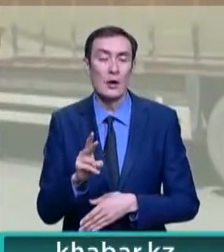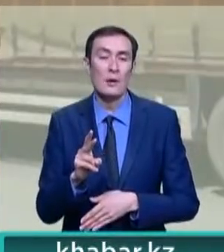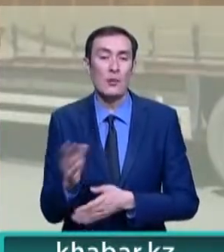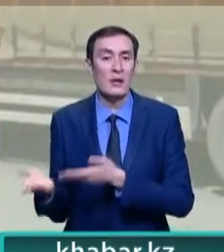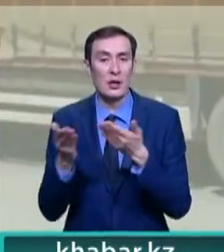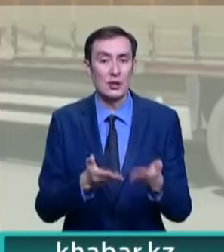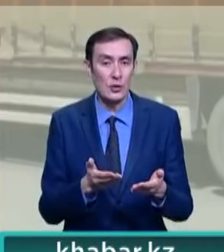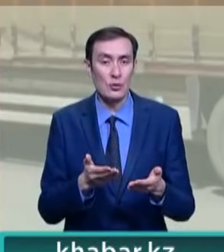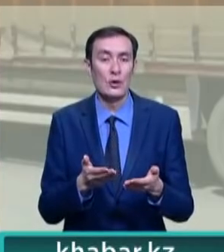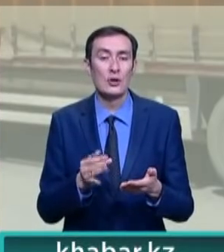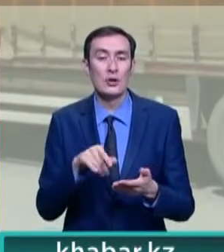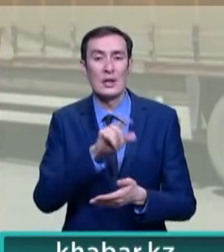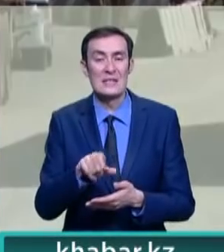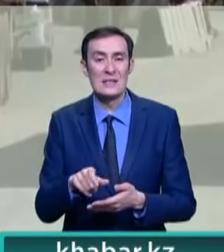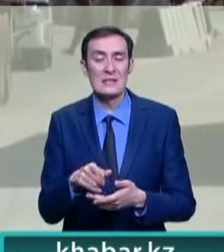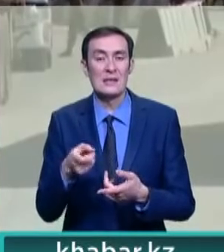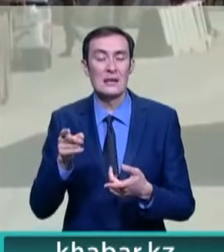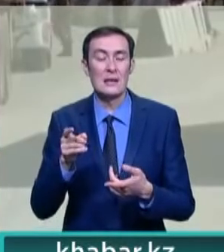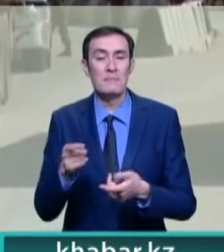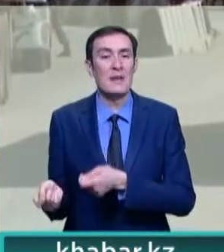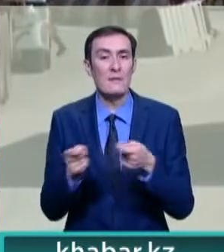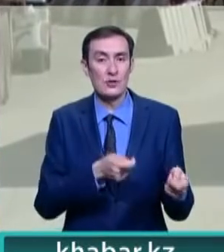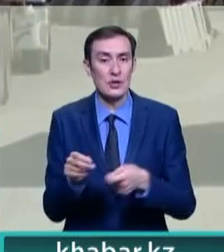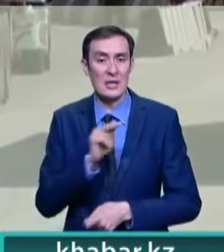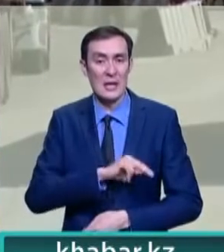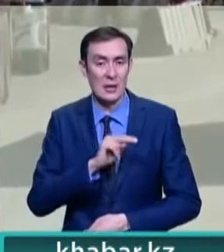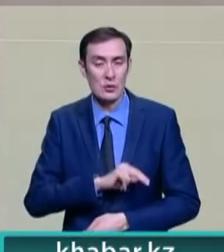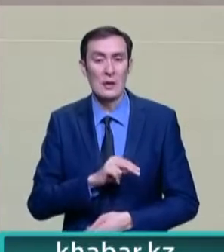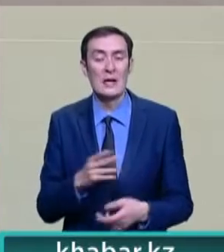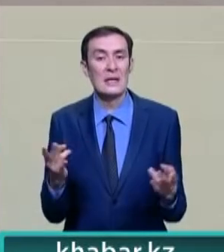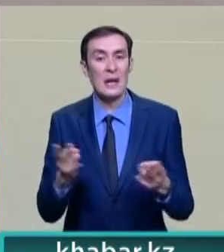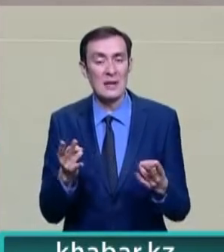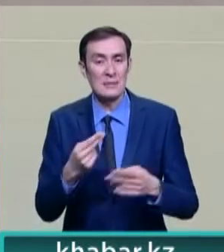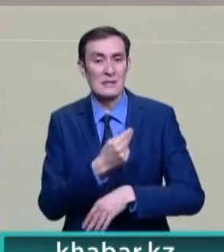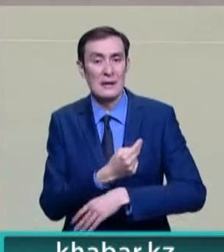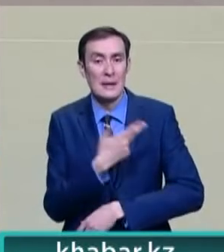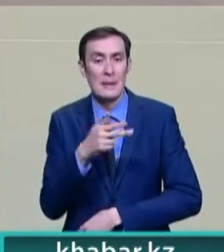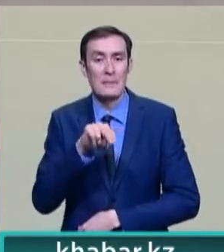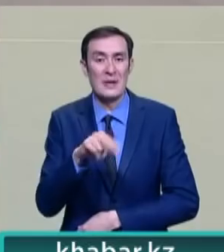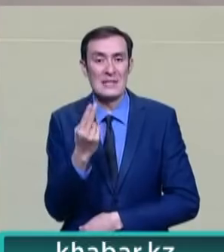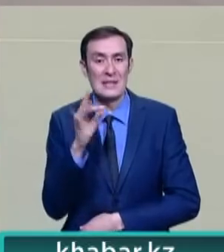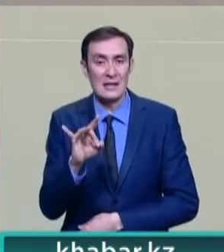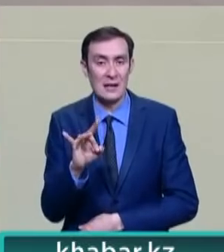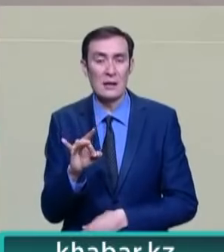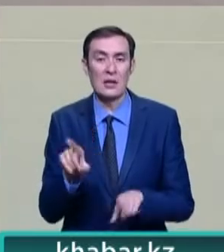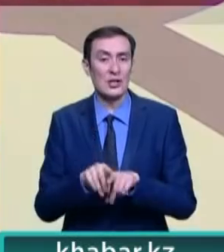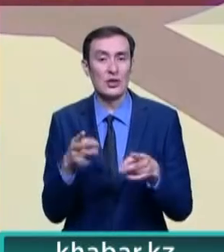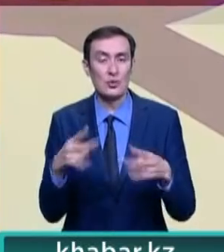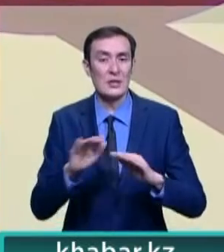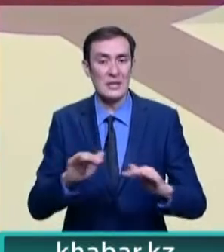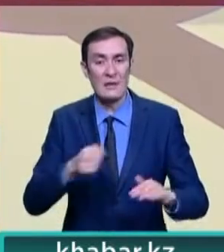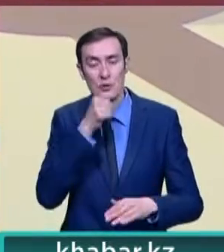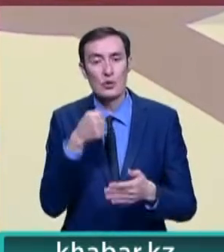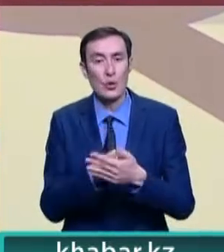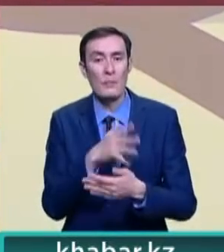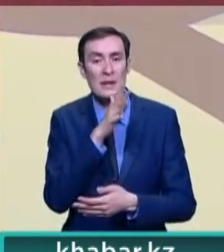по приглашению, и у лиц, связанных с перевозочной деятельностью. Необходимости в ПЦР-тестировании также нет и у детей в возрасте